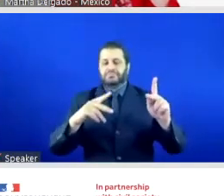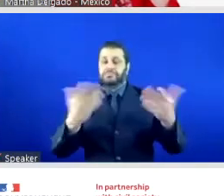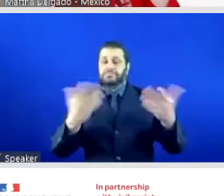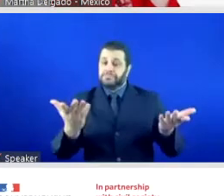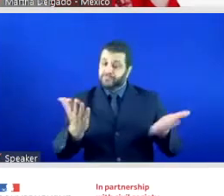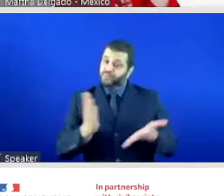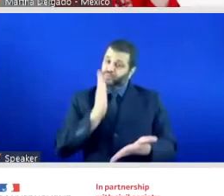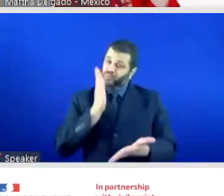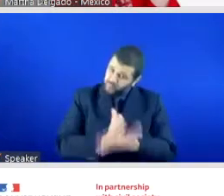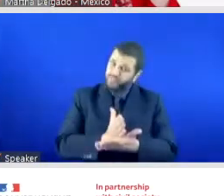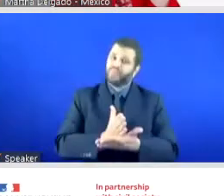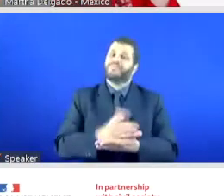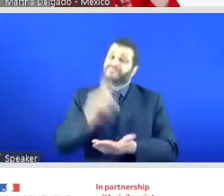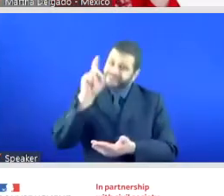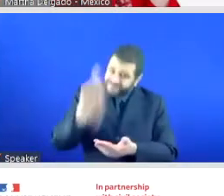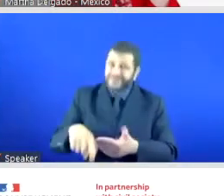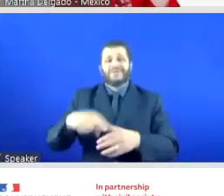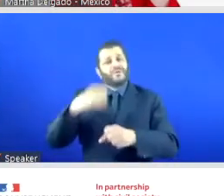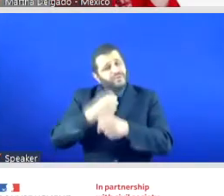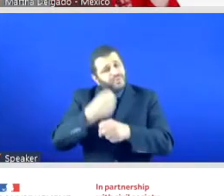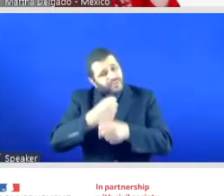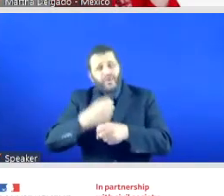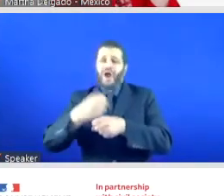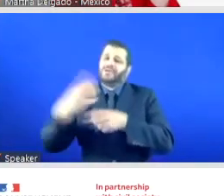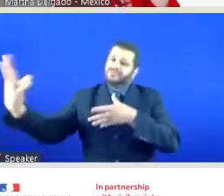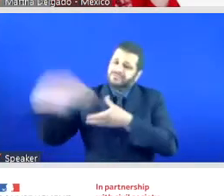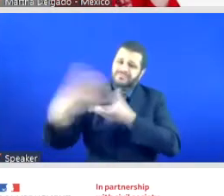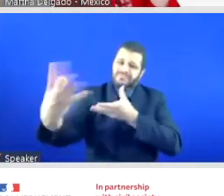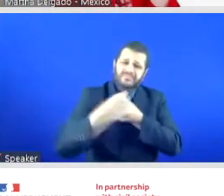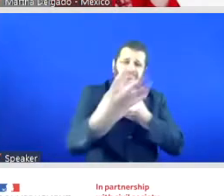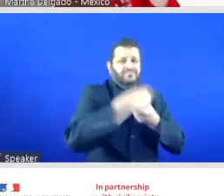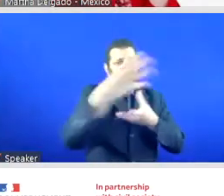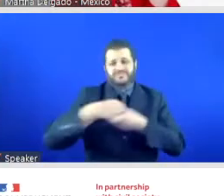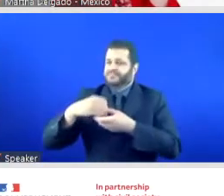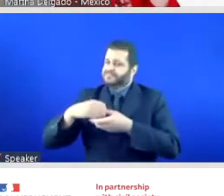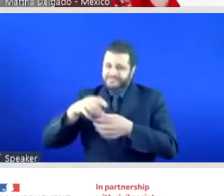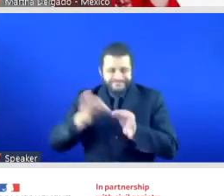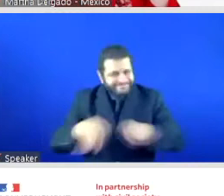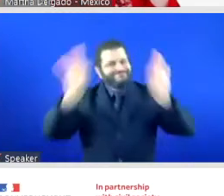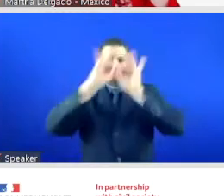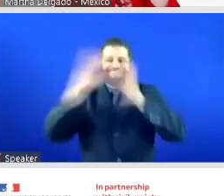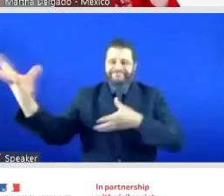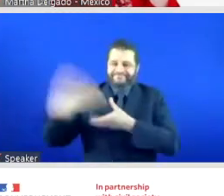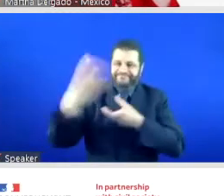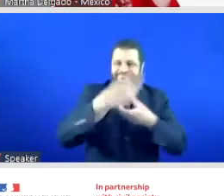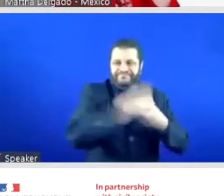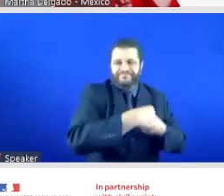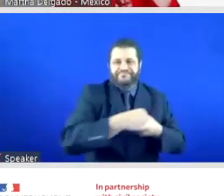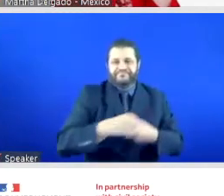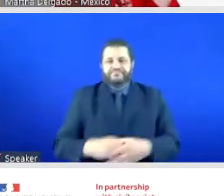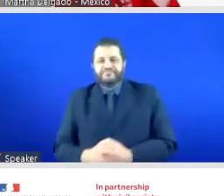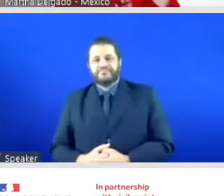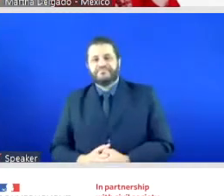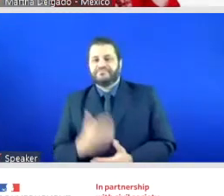Merci beaucoup. Merci, merci beaucoup, Madame Ibrahim. And we are moving now